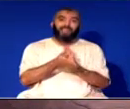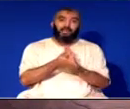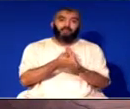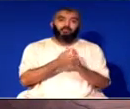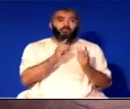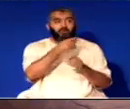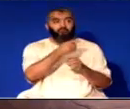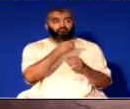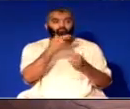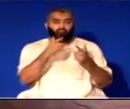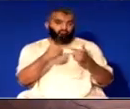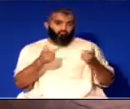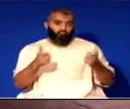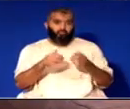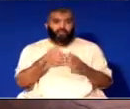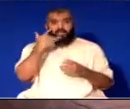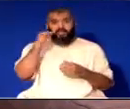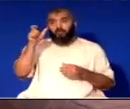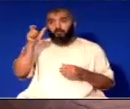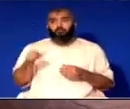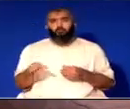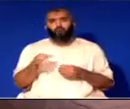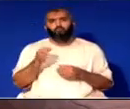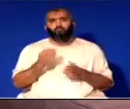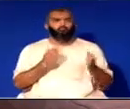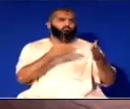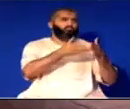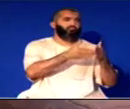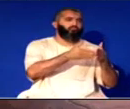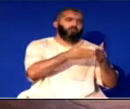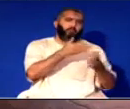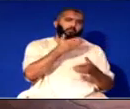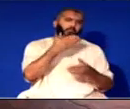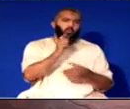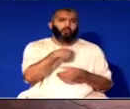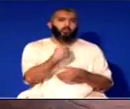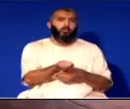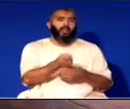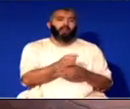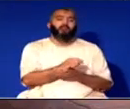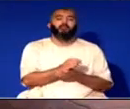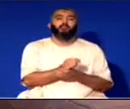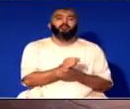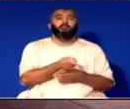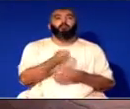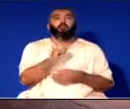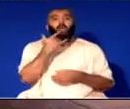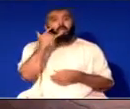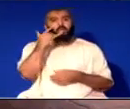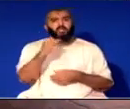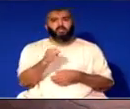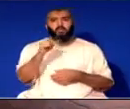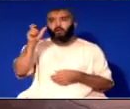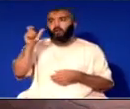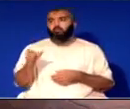فيه، بنقول إن تدخل فيه فحسن. ولكن هذا الذي يتدخل في شيء معين، صحيح